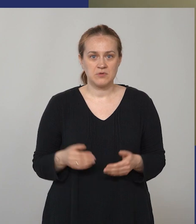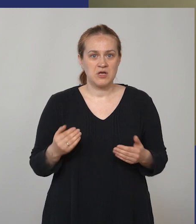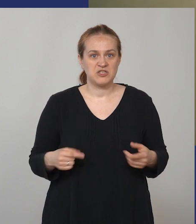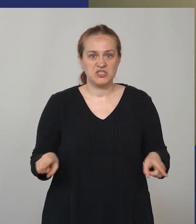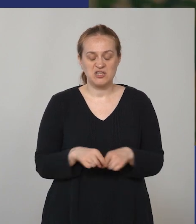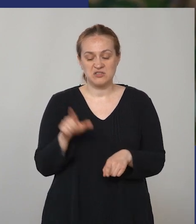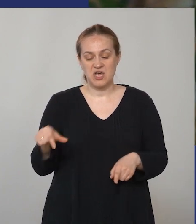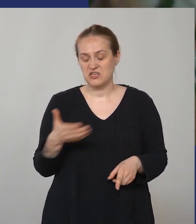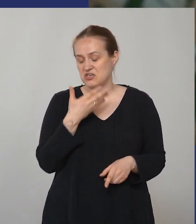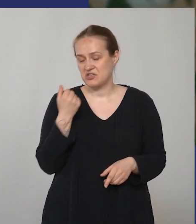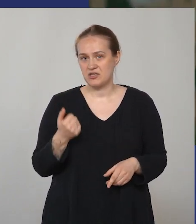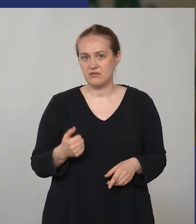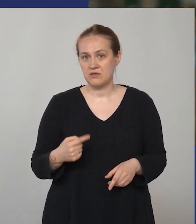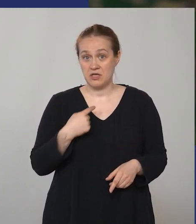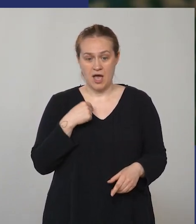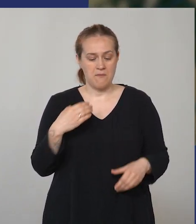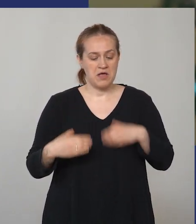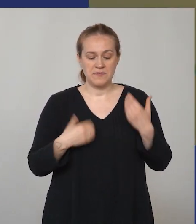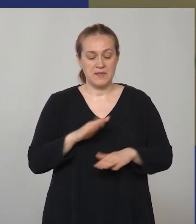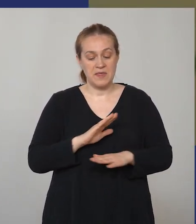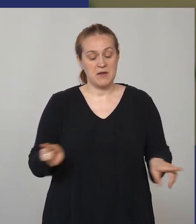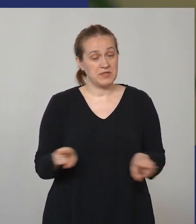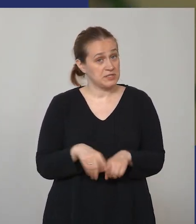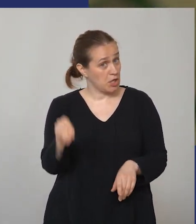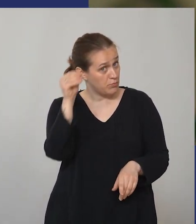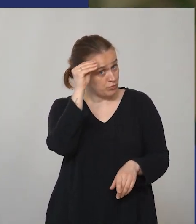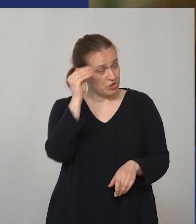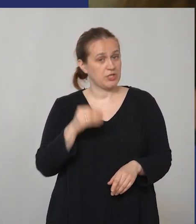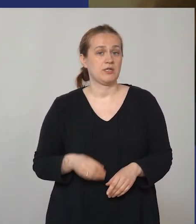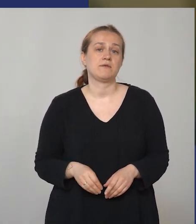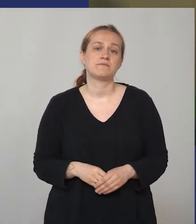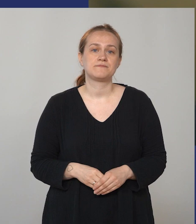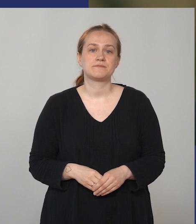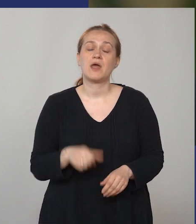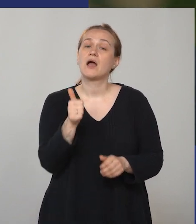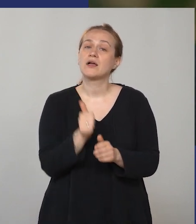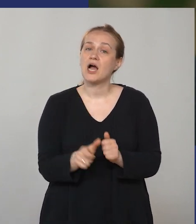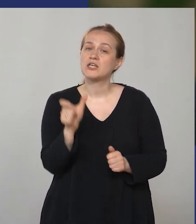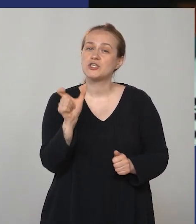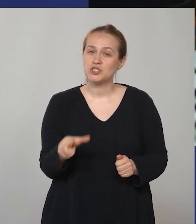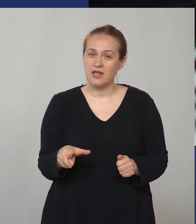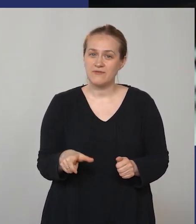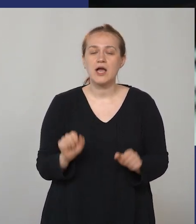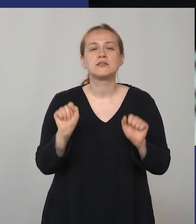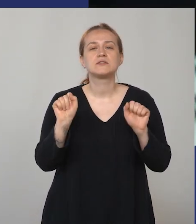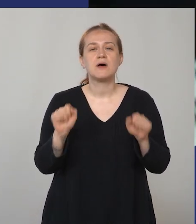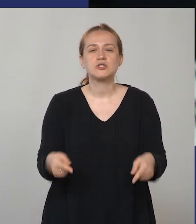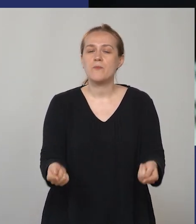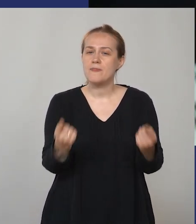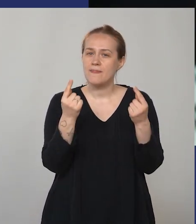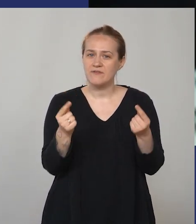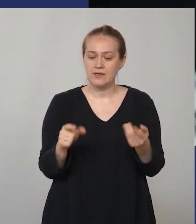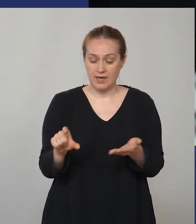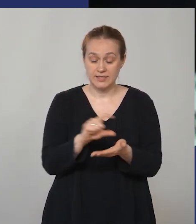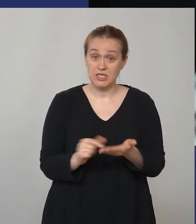Сейчас уже таких нет. Но я бы не торопилась с таким убеждением. Каждый человек способен на великое.